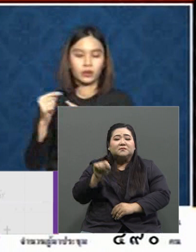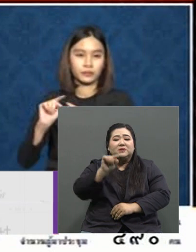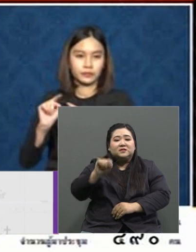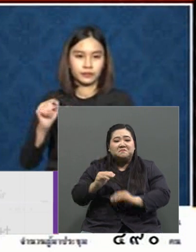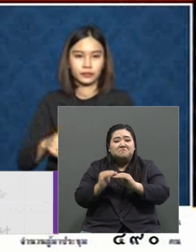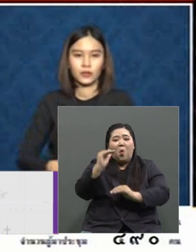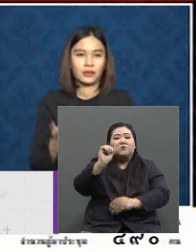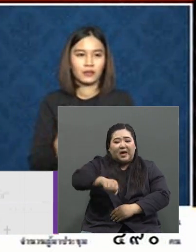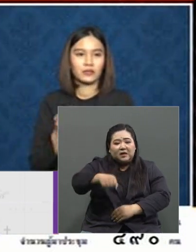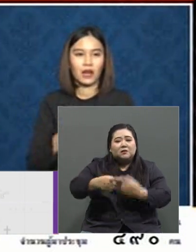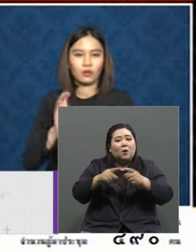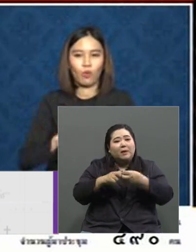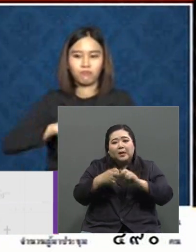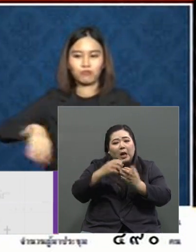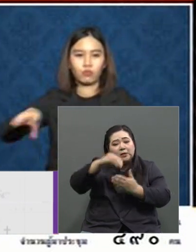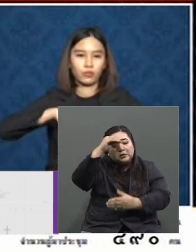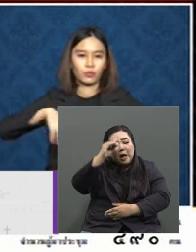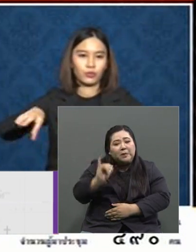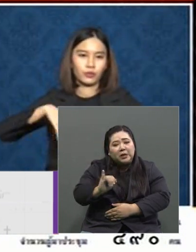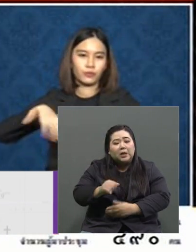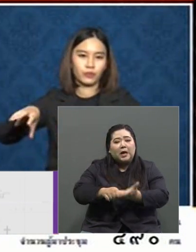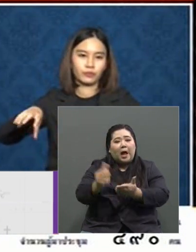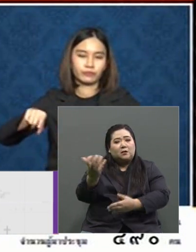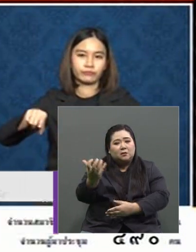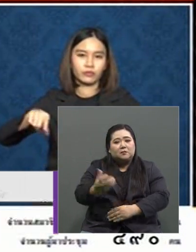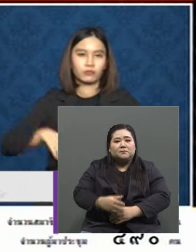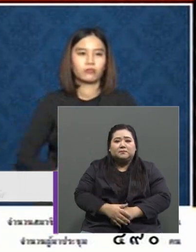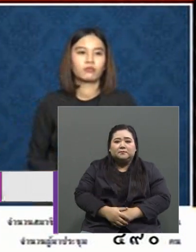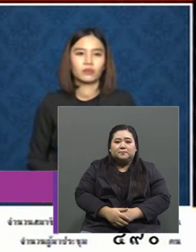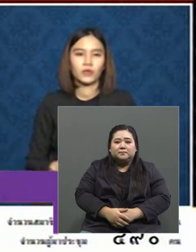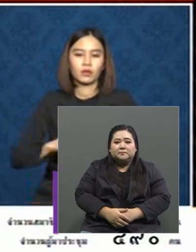ประสิทธิภาพประสิทธิผลของการศึกษาไม่ได้ดีเท่าที่ควร